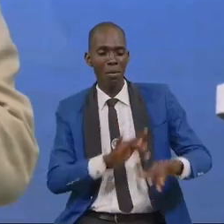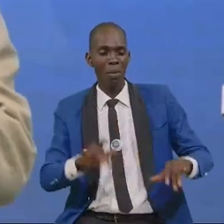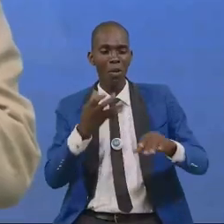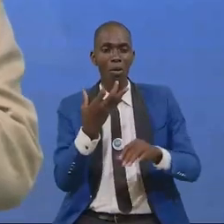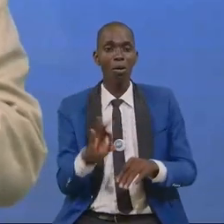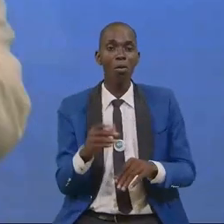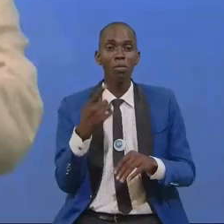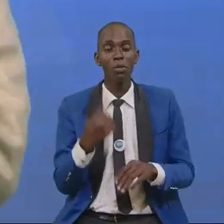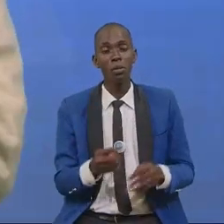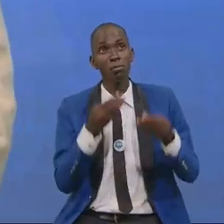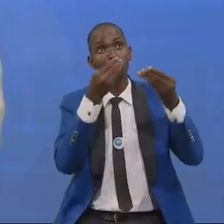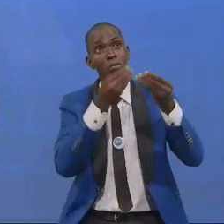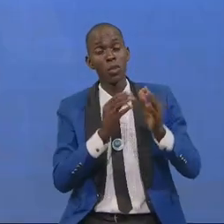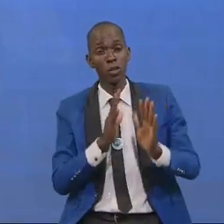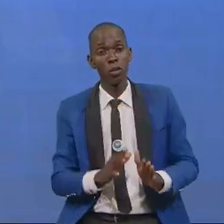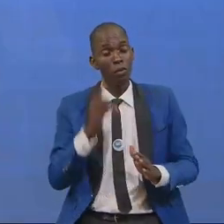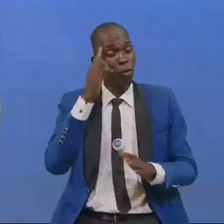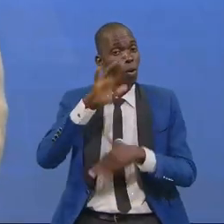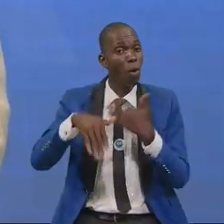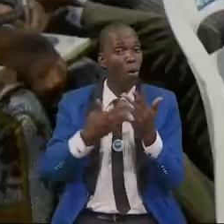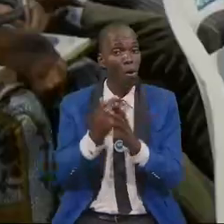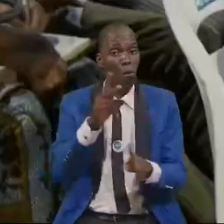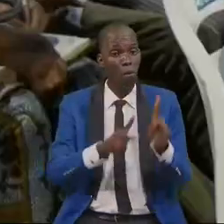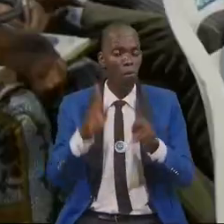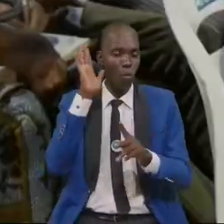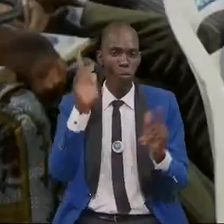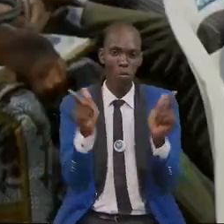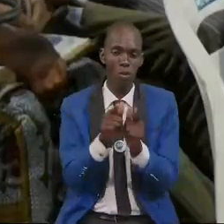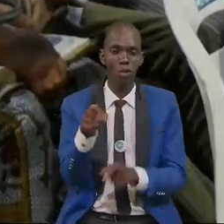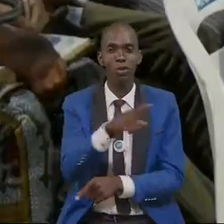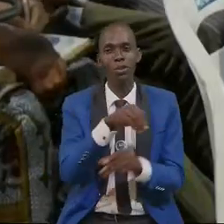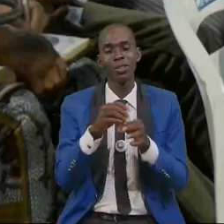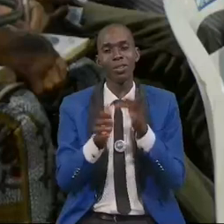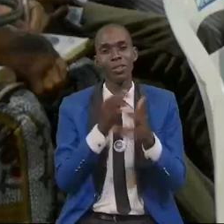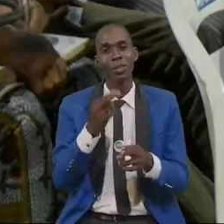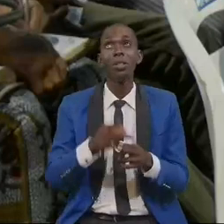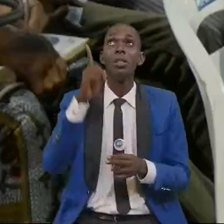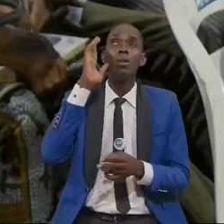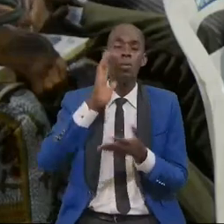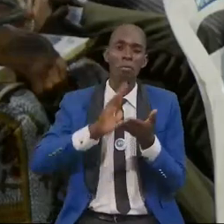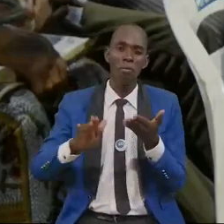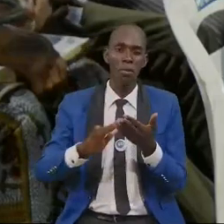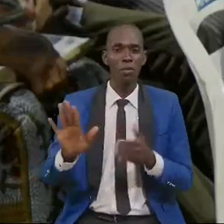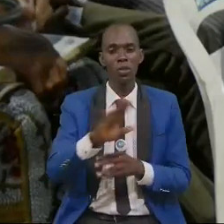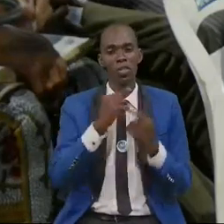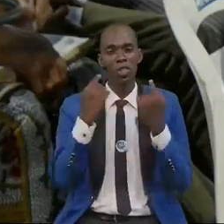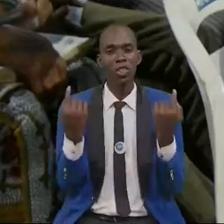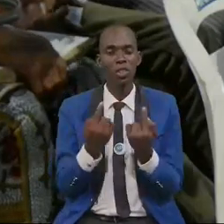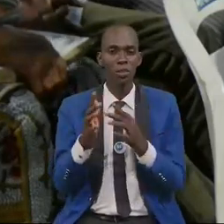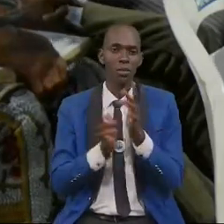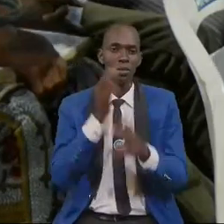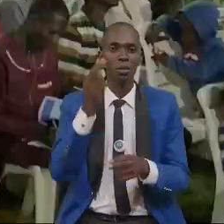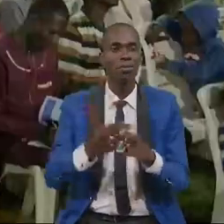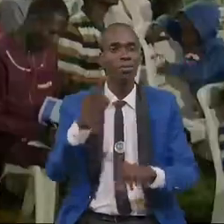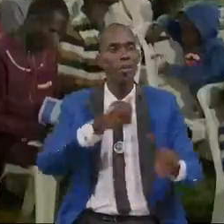médiateur qui est pour tous les hommes te parviendra il va pardonner tes péché un bon amen